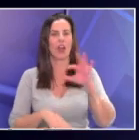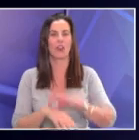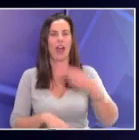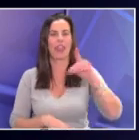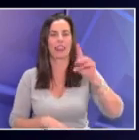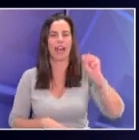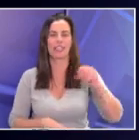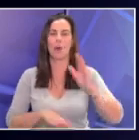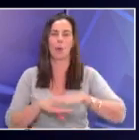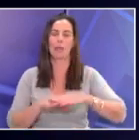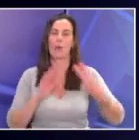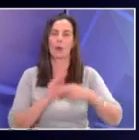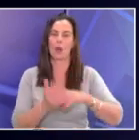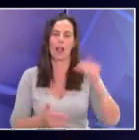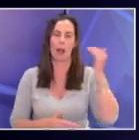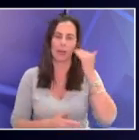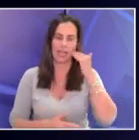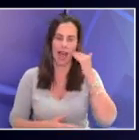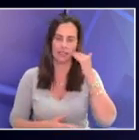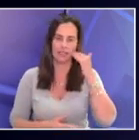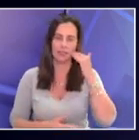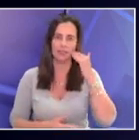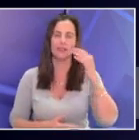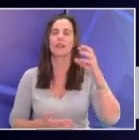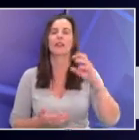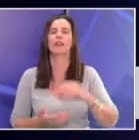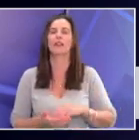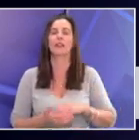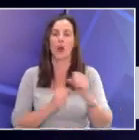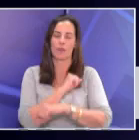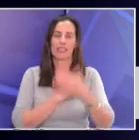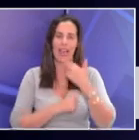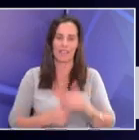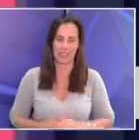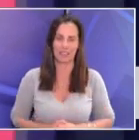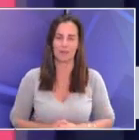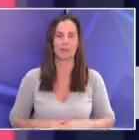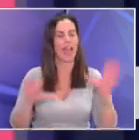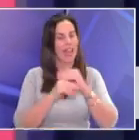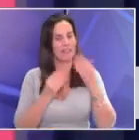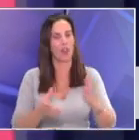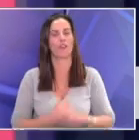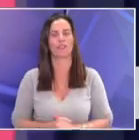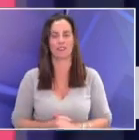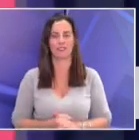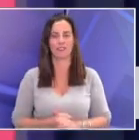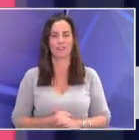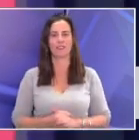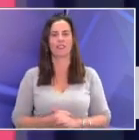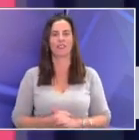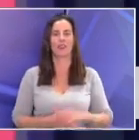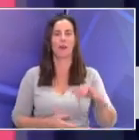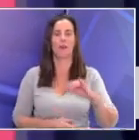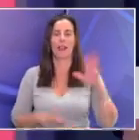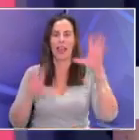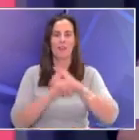הדס כהן, מומחית לפוליטיקה אמריקנית, מרכז לייפר האוניברסיטה העברית. אכן כן, ערב טוב. נהדר, נהדר, מרתק,